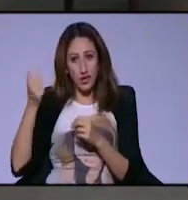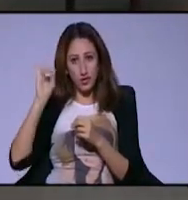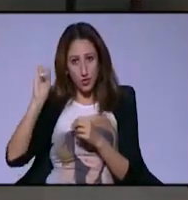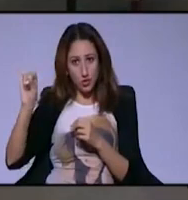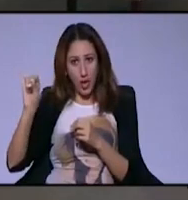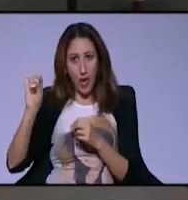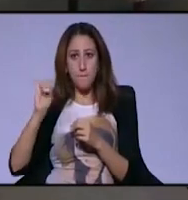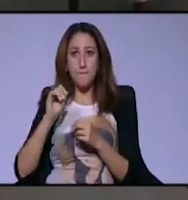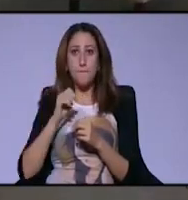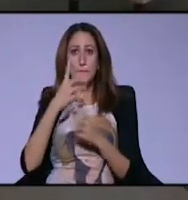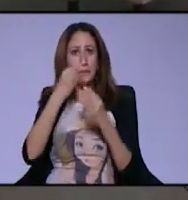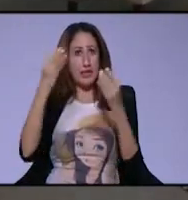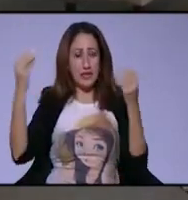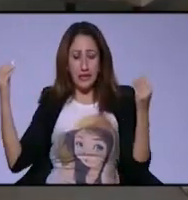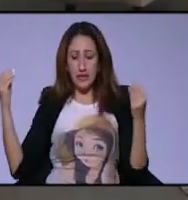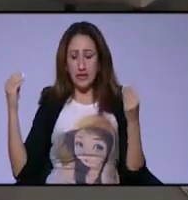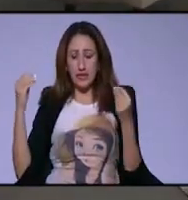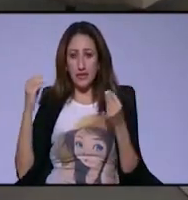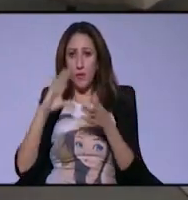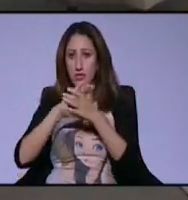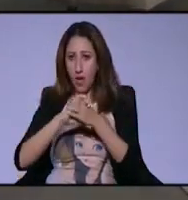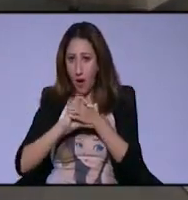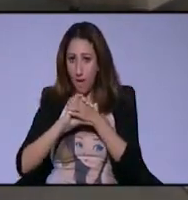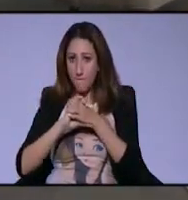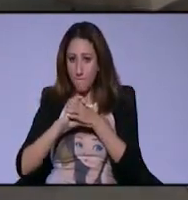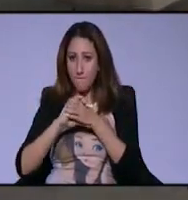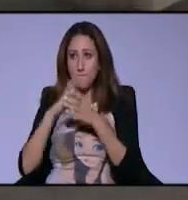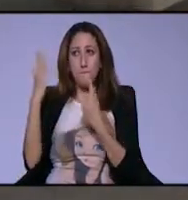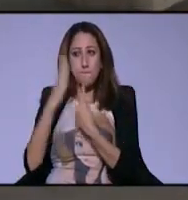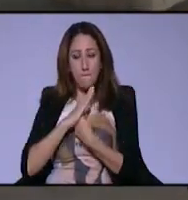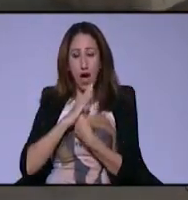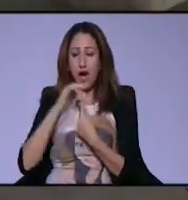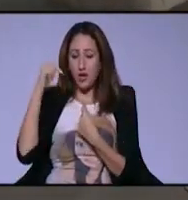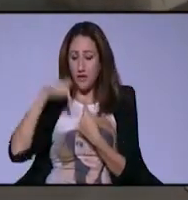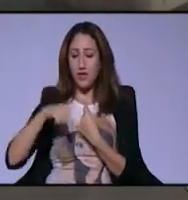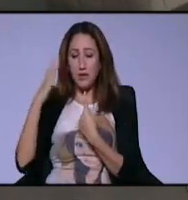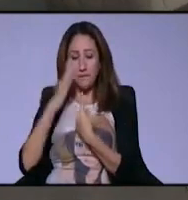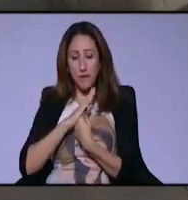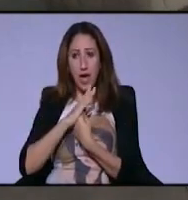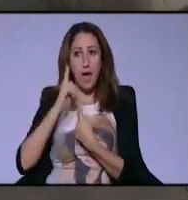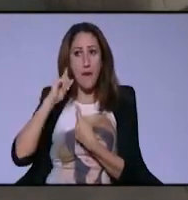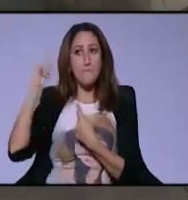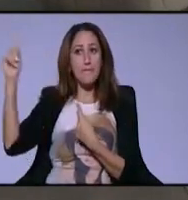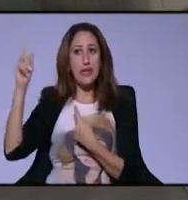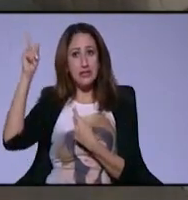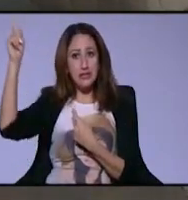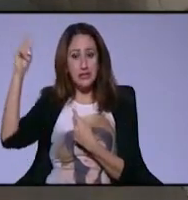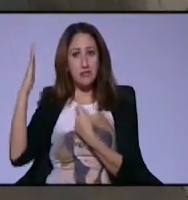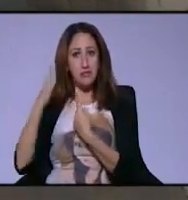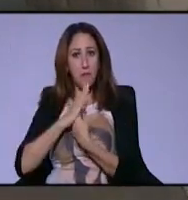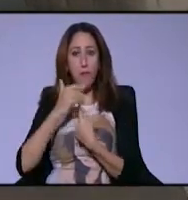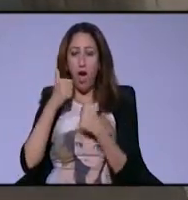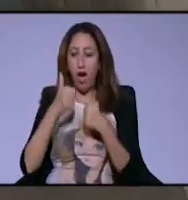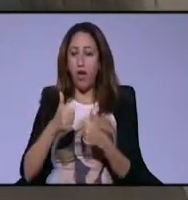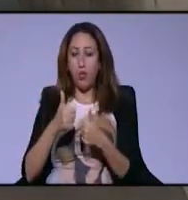زهير حافظ، كثير من أصدقاء الحقيقة واقفين معايا وقفة في المدينة المنورة، وقفة